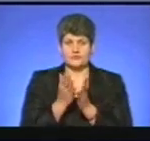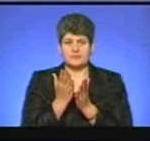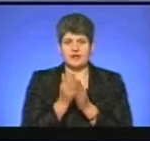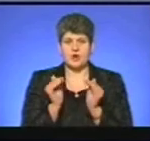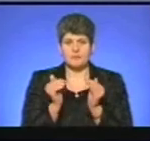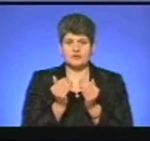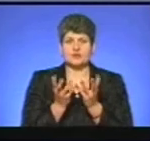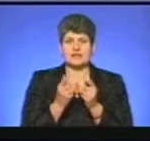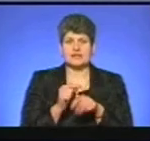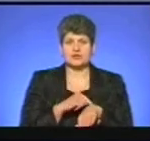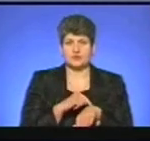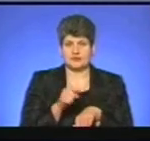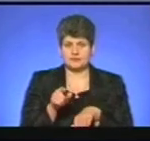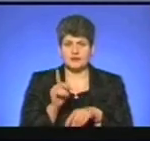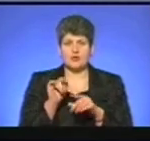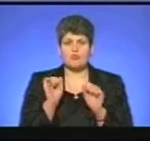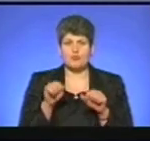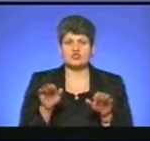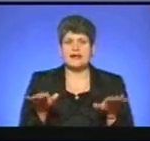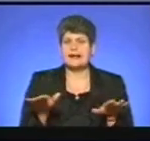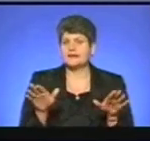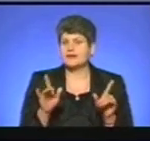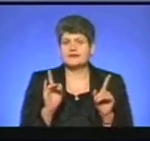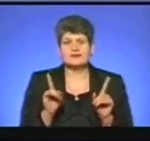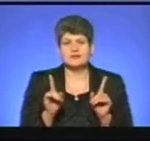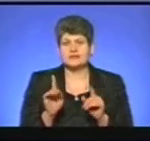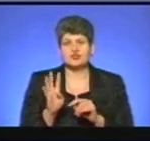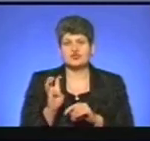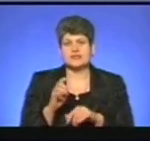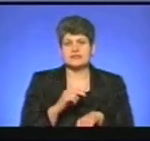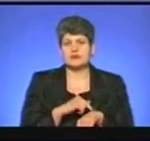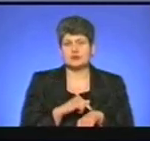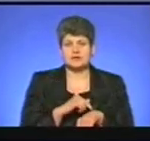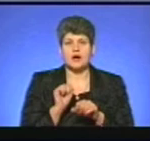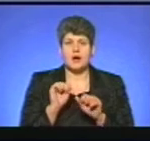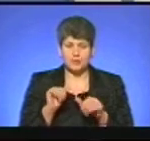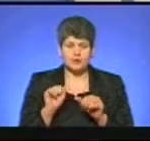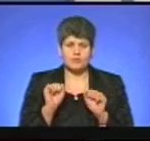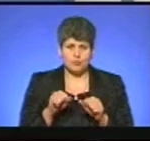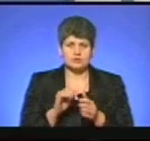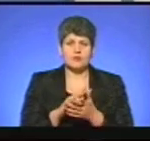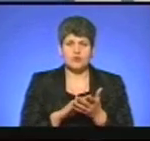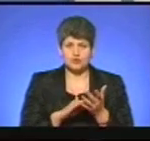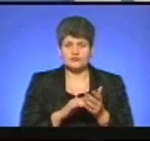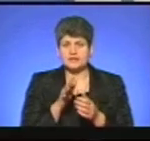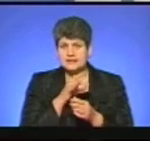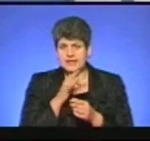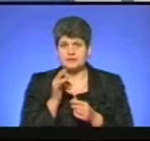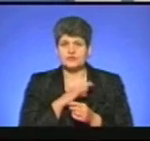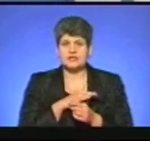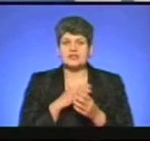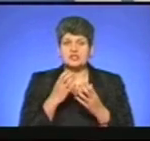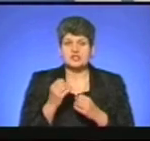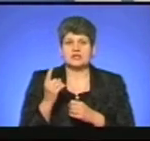обмежену кількість годин. На ньому можна літати тільки близько 400 годин, потім можна продовжити термін експлуатації купола ще